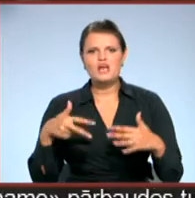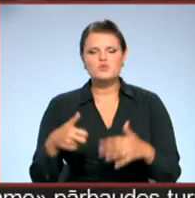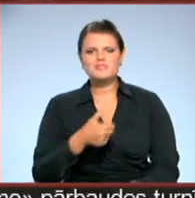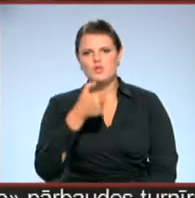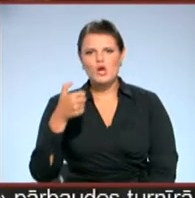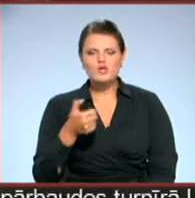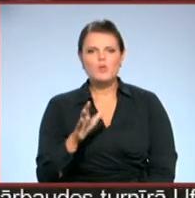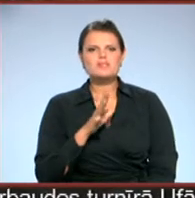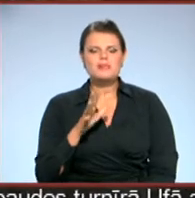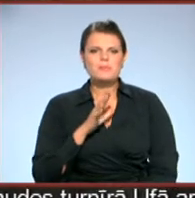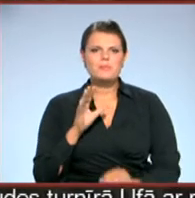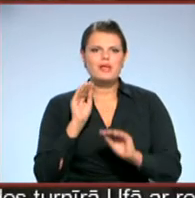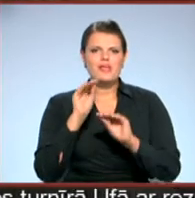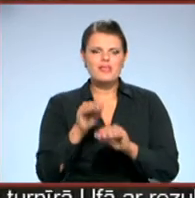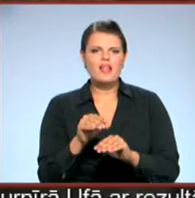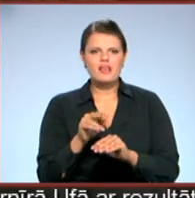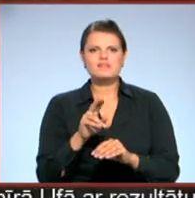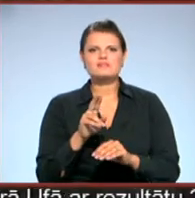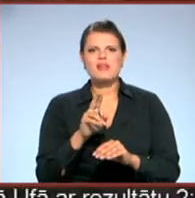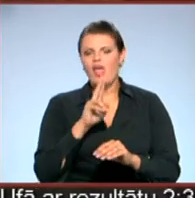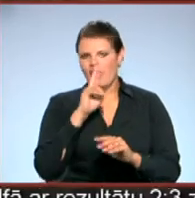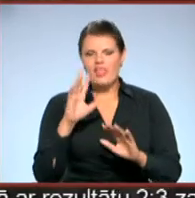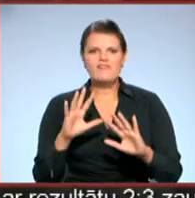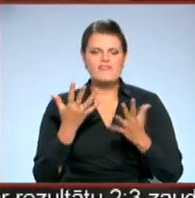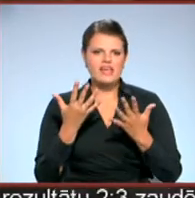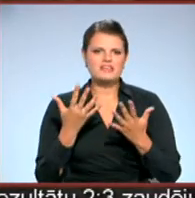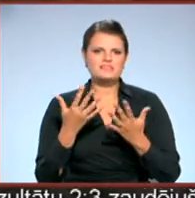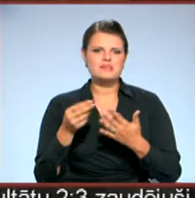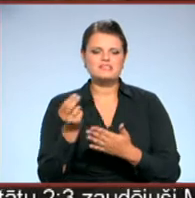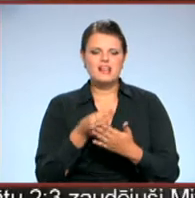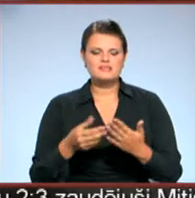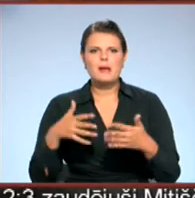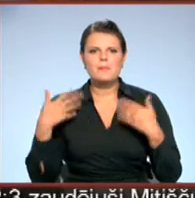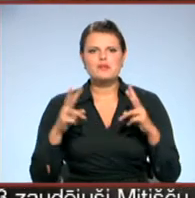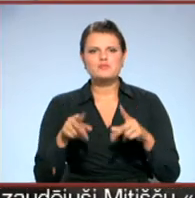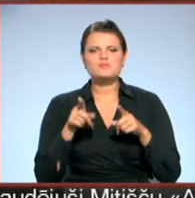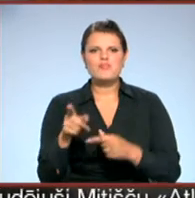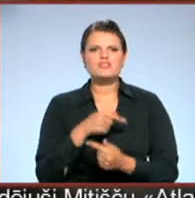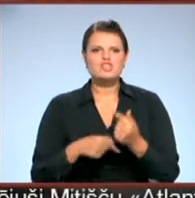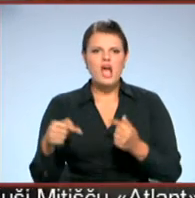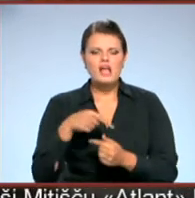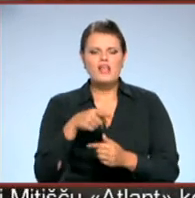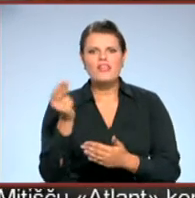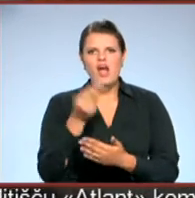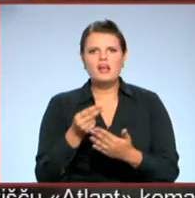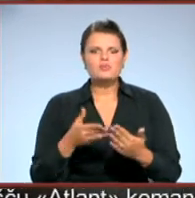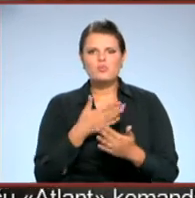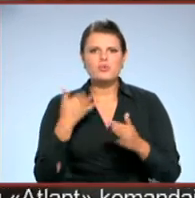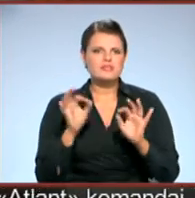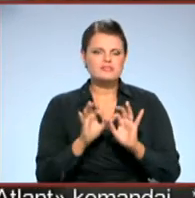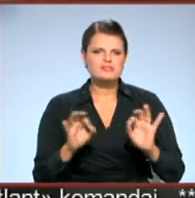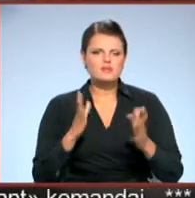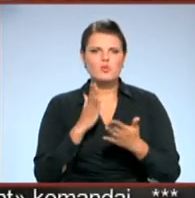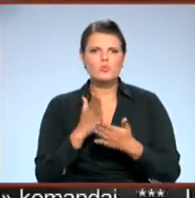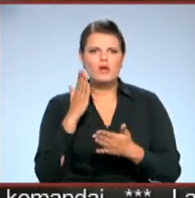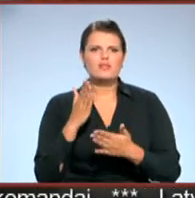Gados bija ieņēmis neveiksmīgs gleznojums. Priecājos, ka viņš atgriezās Gudeniekos. Tā glezna vilka pie sevis man vajadzēja noteikti